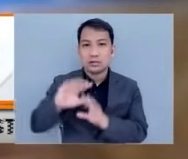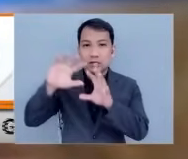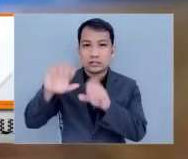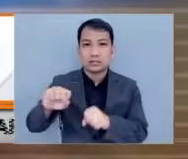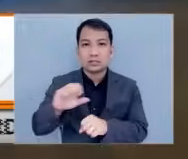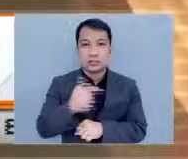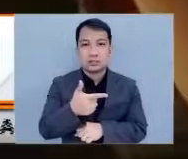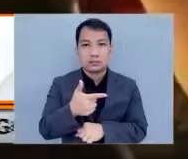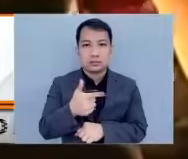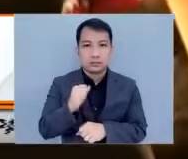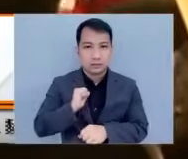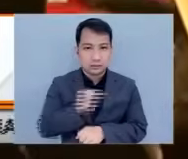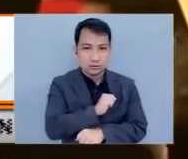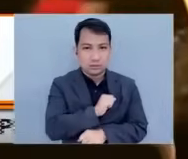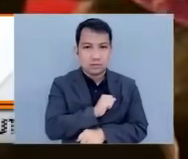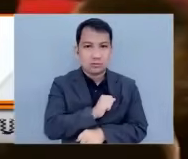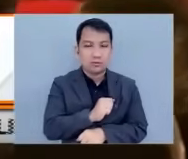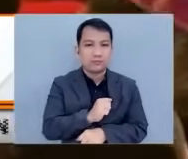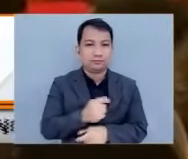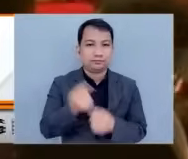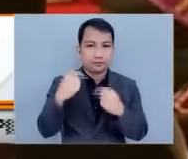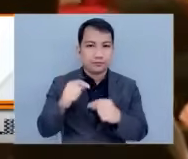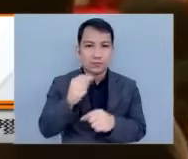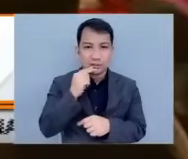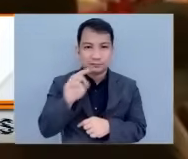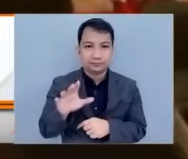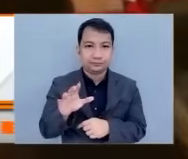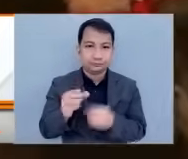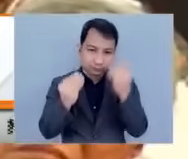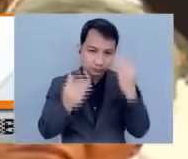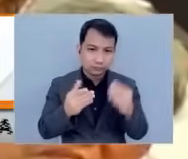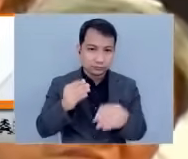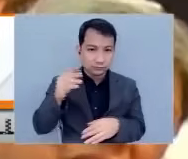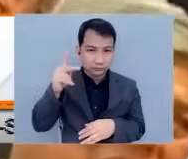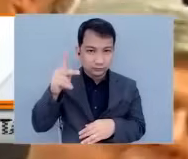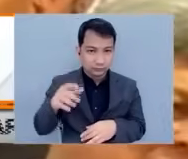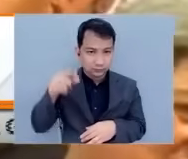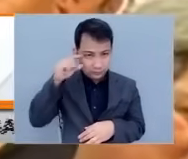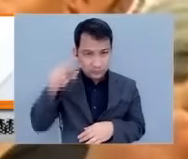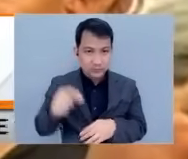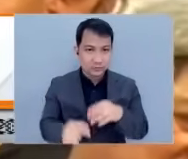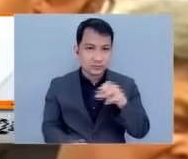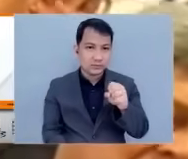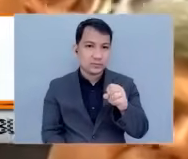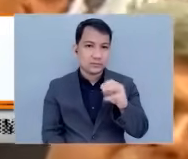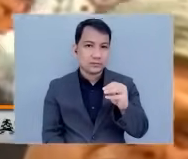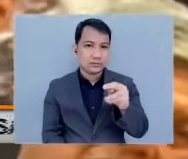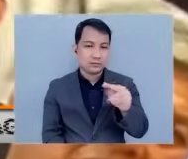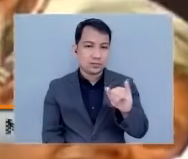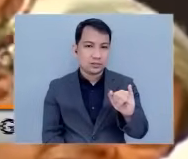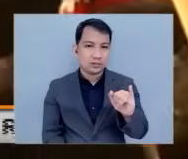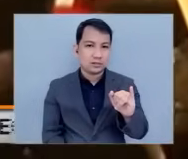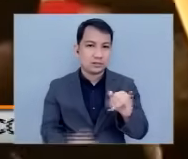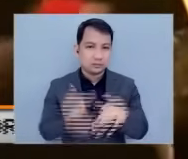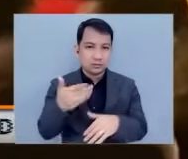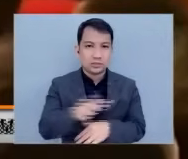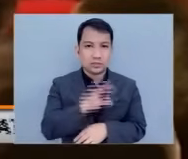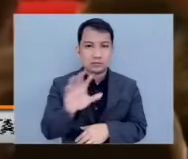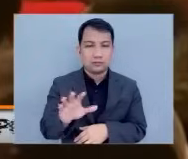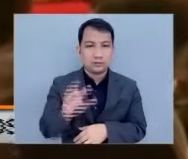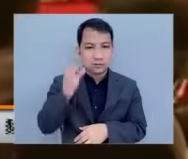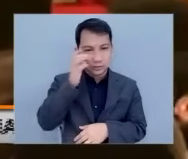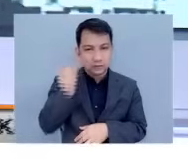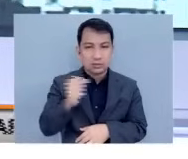Senado. Sinusubukan pa rin ng News 5 na kunin ang panig ni Kibuloy at ng SMNI. Nagbabalita mula sa Frontline, Camille Samonte,